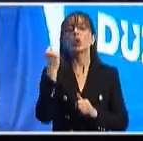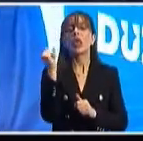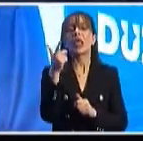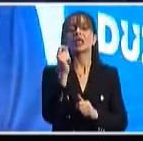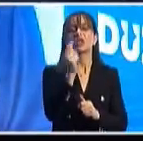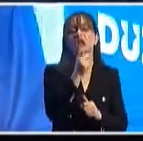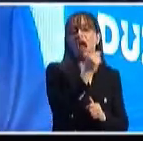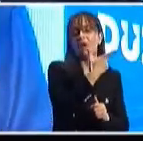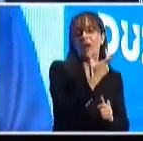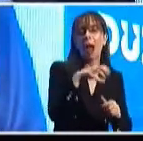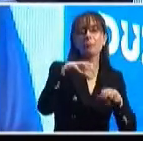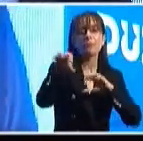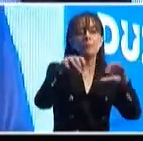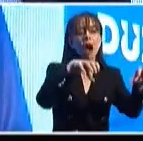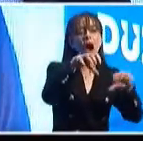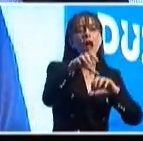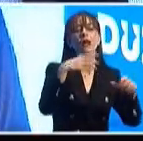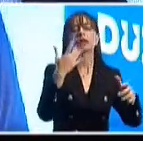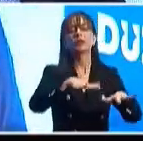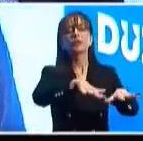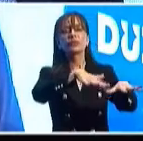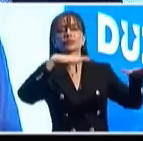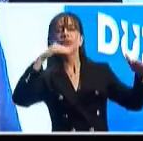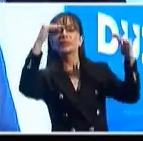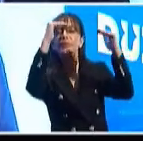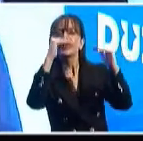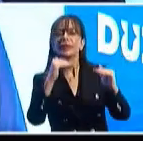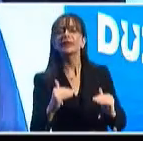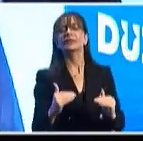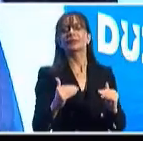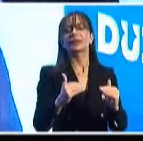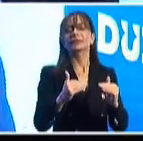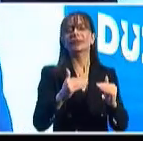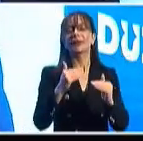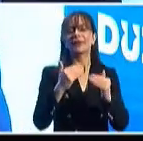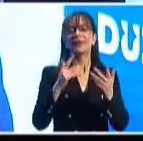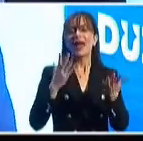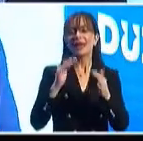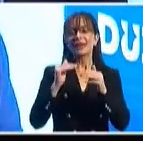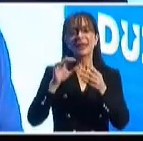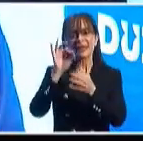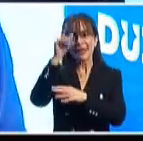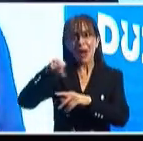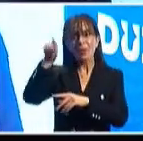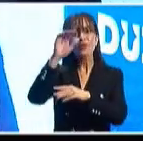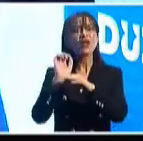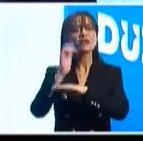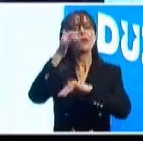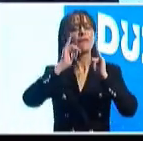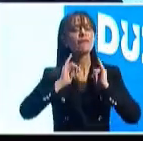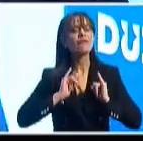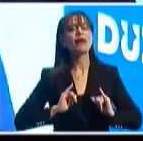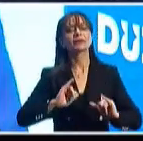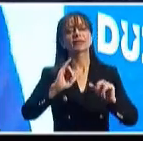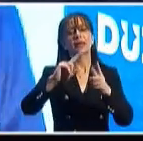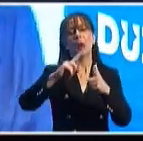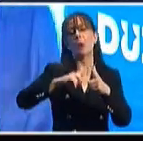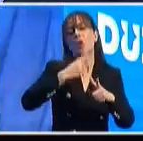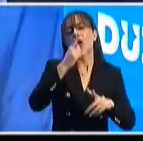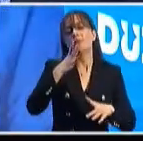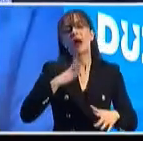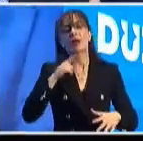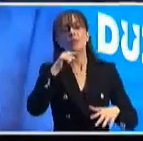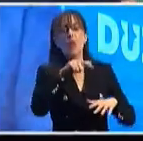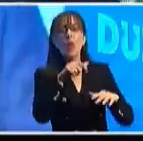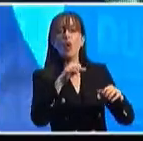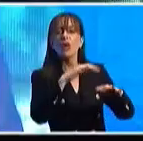mahallelerimizde trafik yükünü azaltacak ve İstanbul'a nefes aldıracak projelerimiz olacak. Bu kavşak projelerimize de baktığınızda